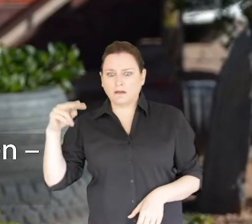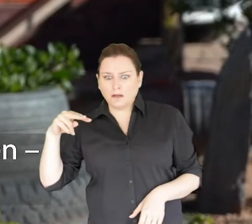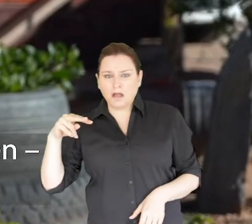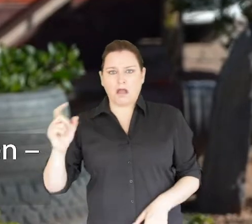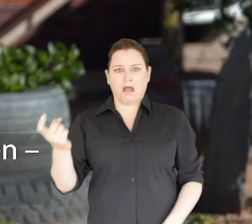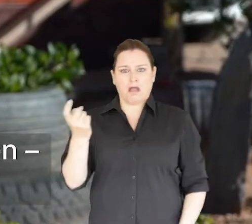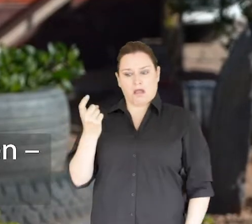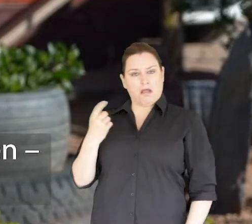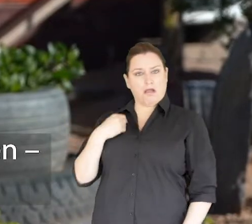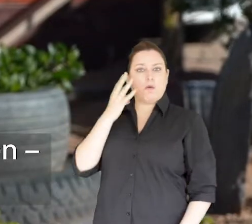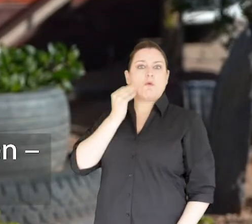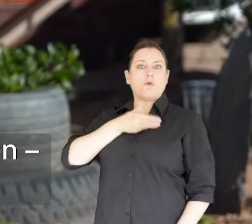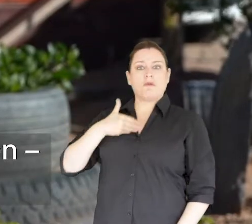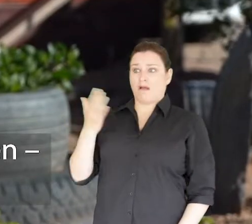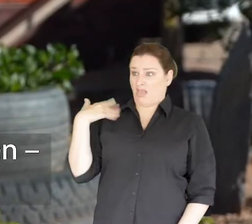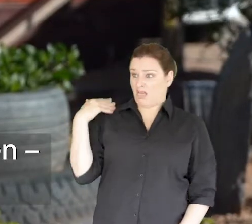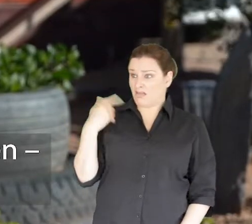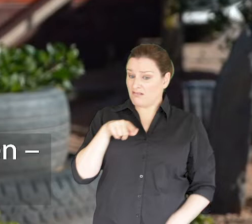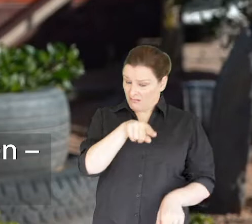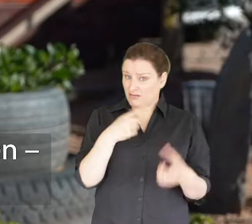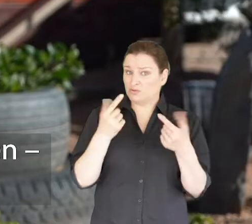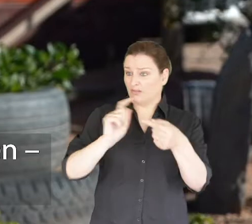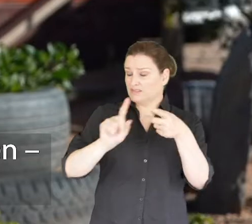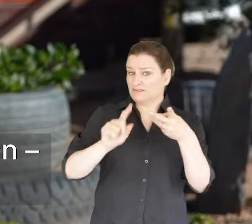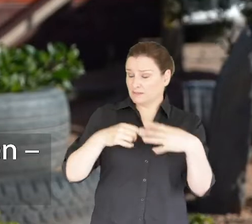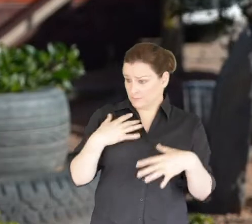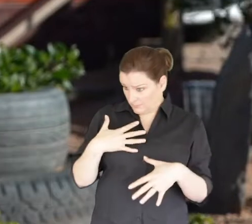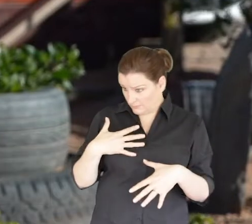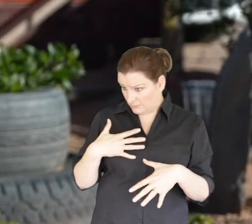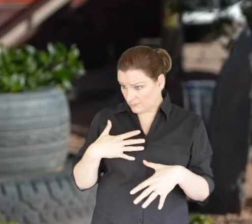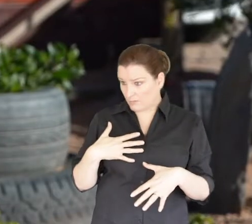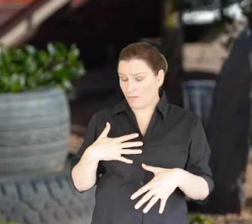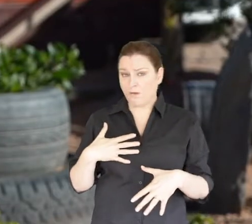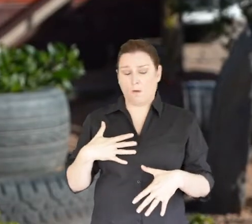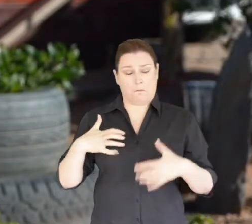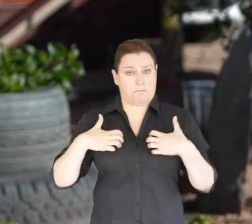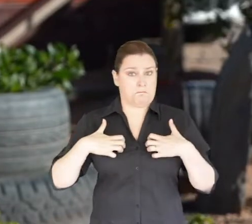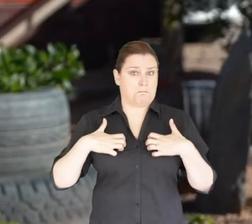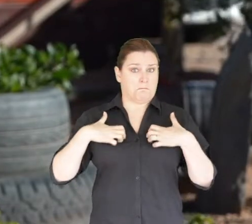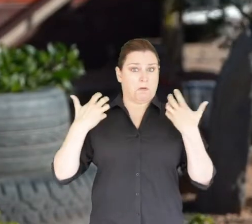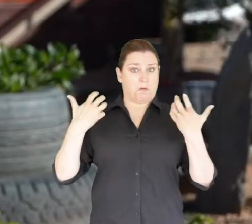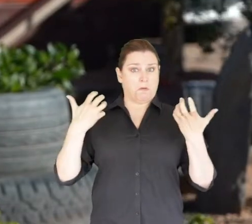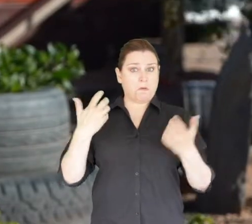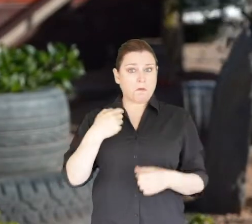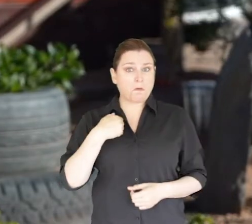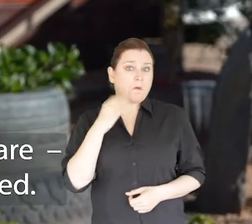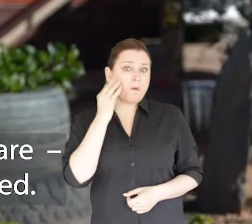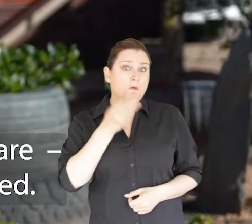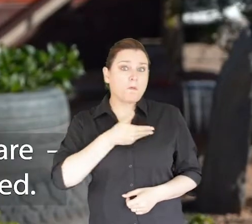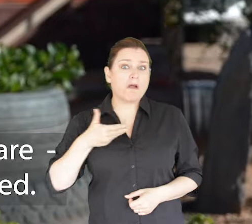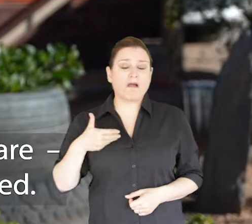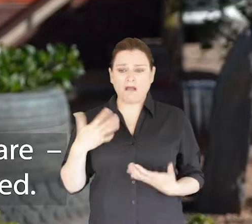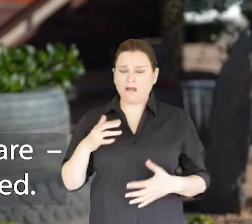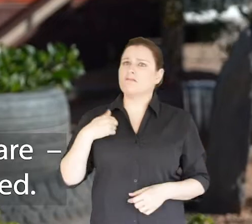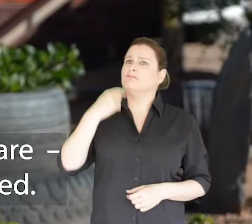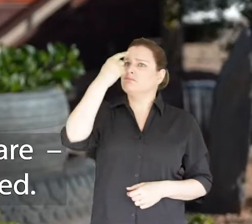jy, hierdie kinders, die twee kinders van jou kind, die kinders wat jy hier laat loop, man, die bokkele daal. En die lam dit van